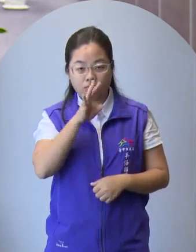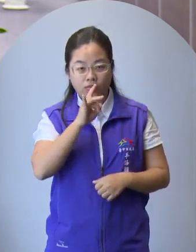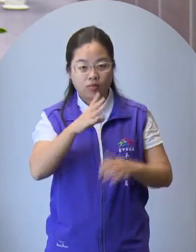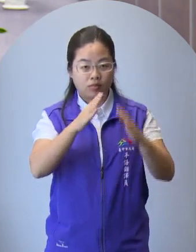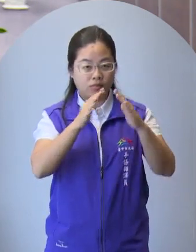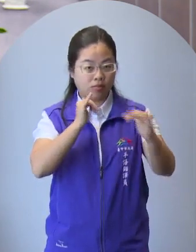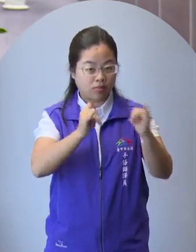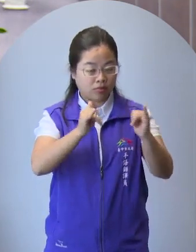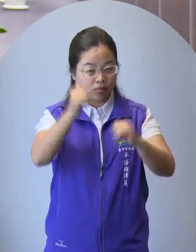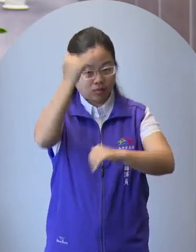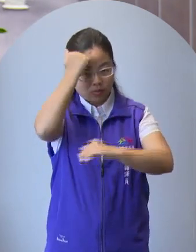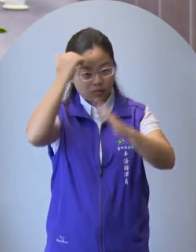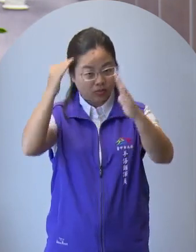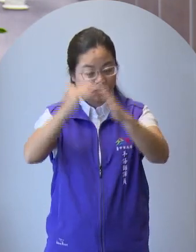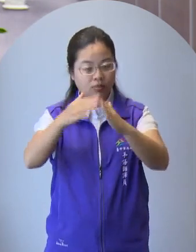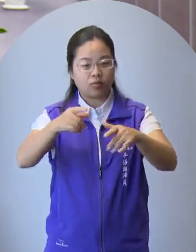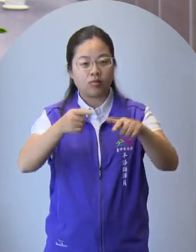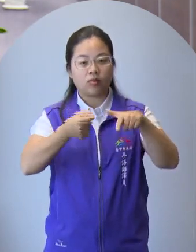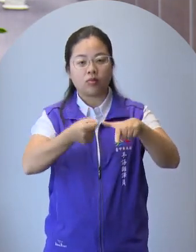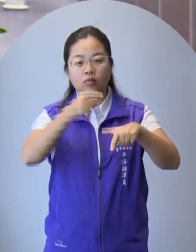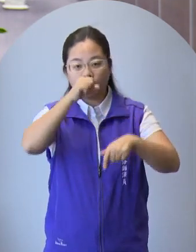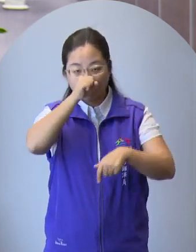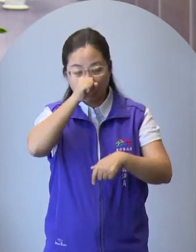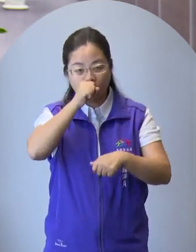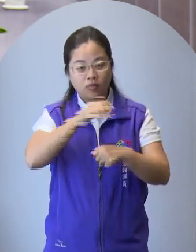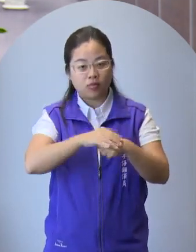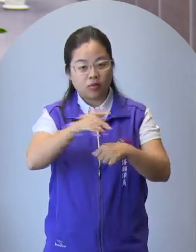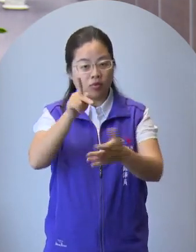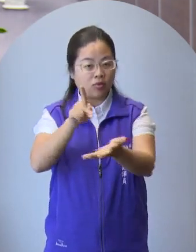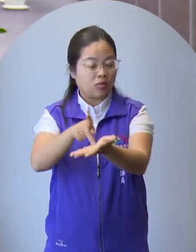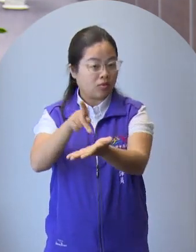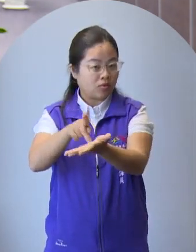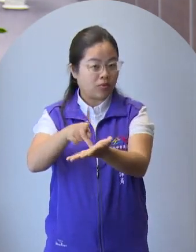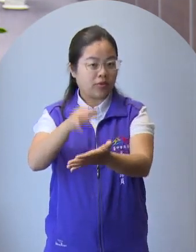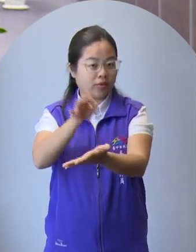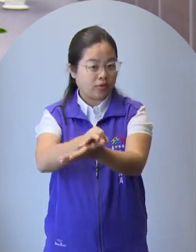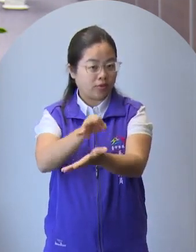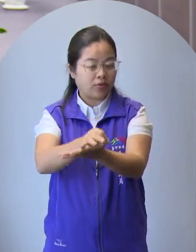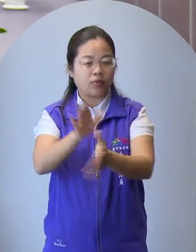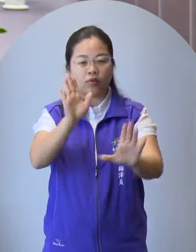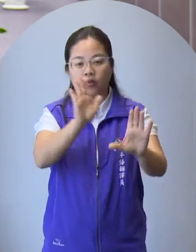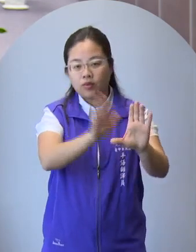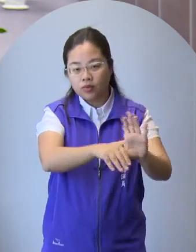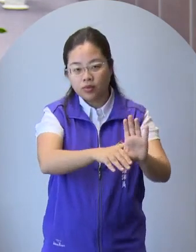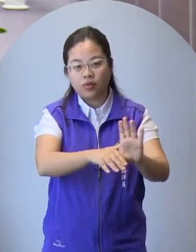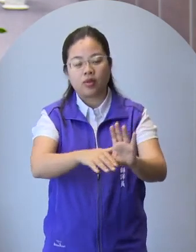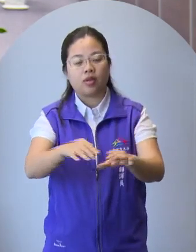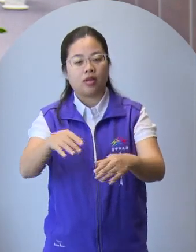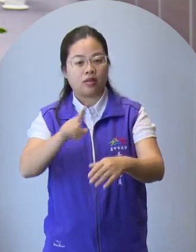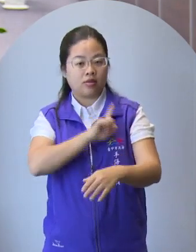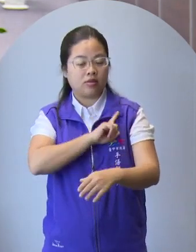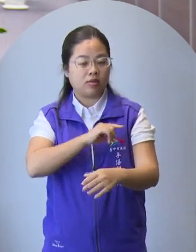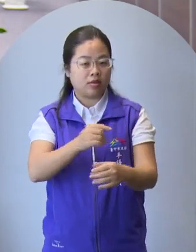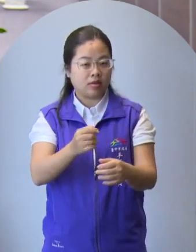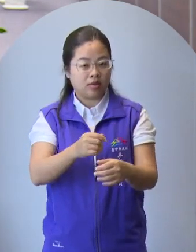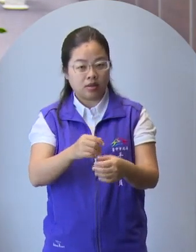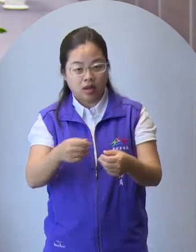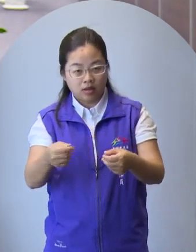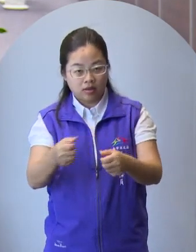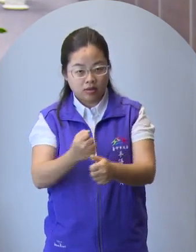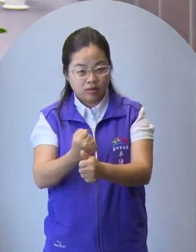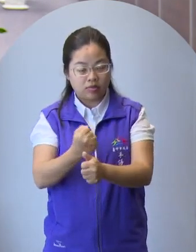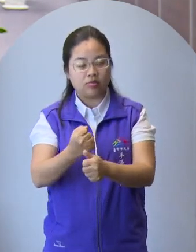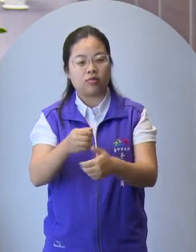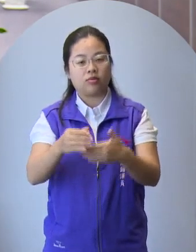会住宅兴办及公益出租人出租房屋优惠地价税房屋税自治条例第四条第十一